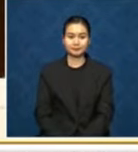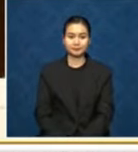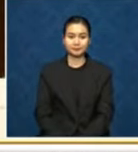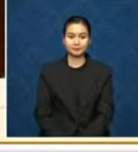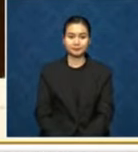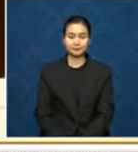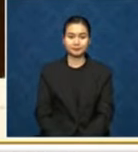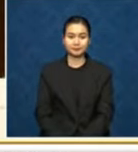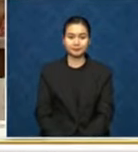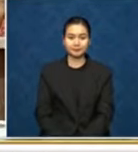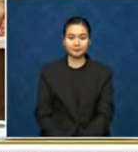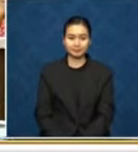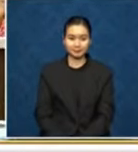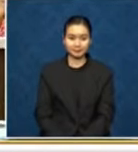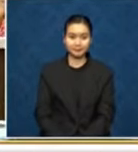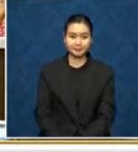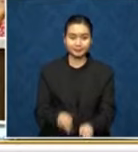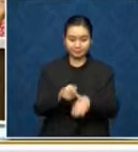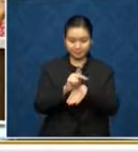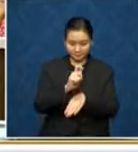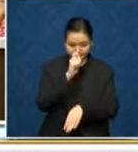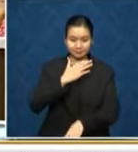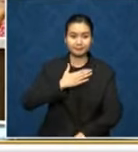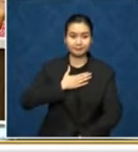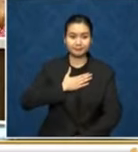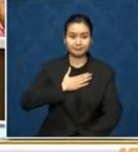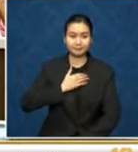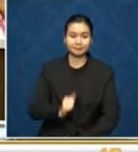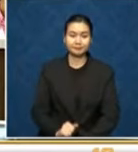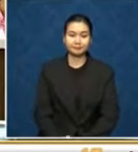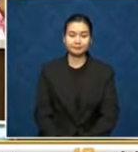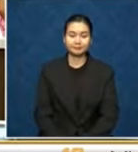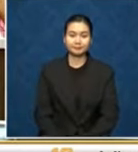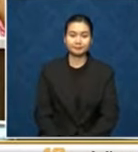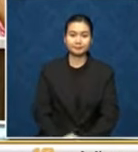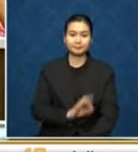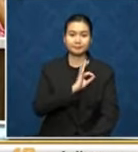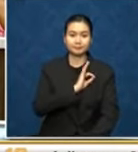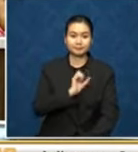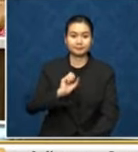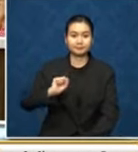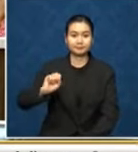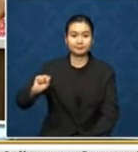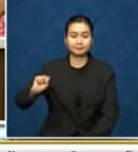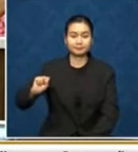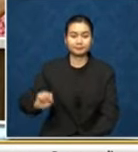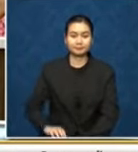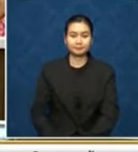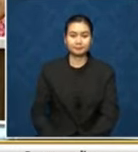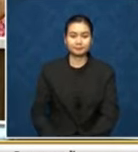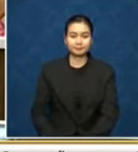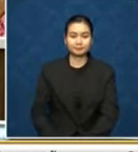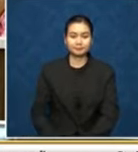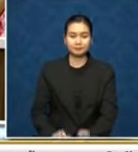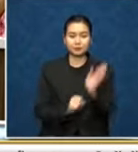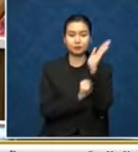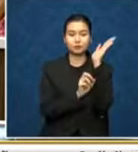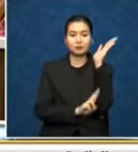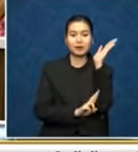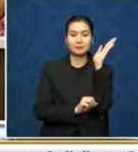ครับเรียนท่านประธานสภาที่เคารพกับผมนายพิพิธรัตนารักษ์สมาชิกสภาผู้แทนราษฎรเขต2จังหวัดสุราษฎร์ธานีพ